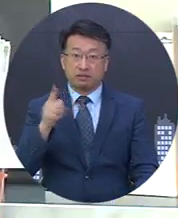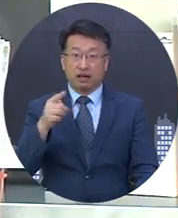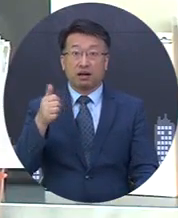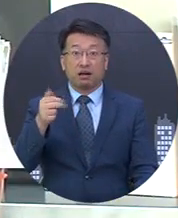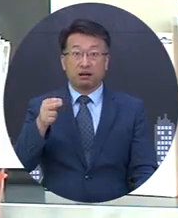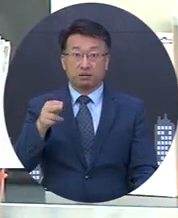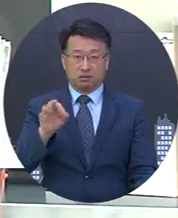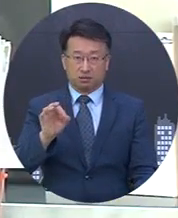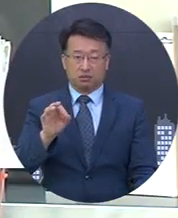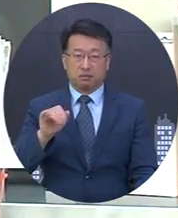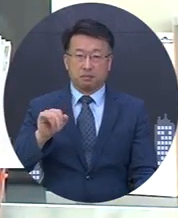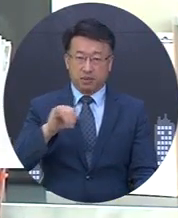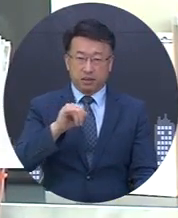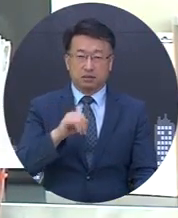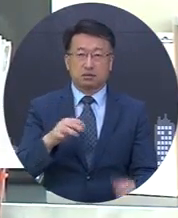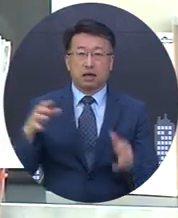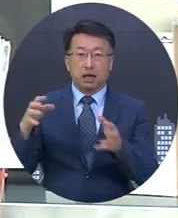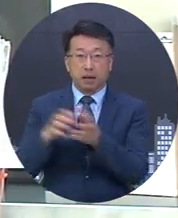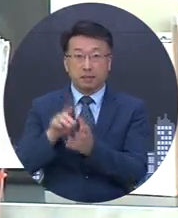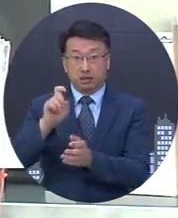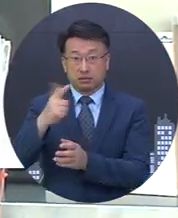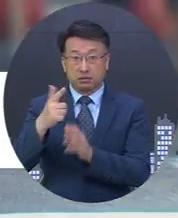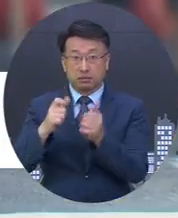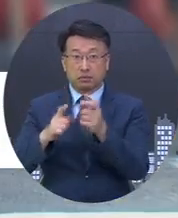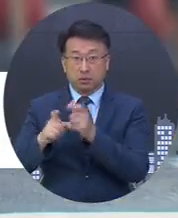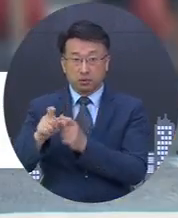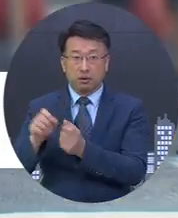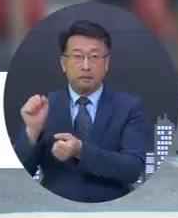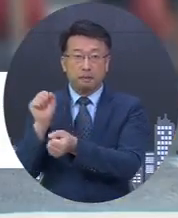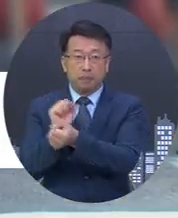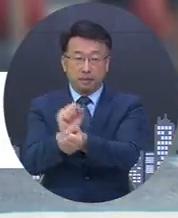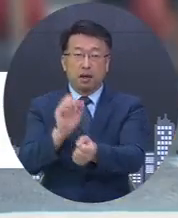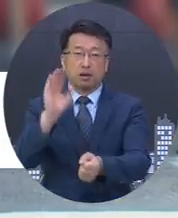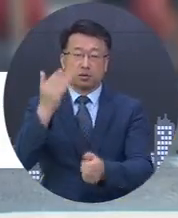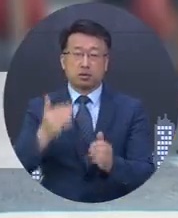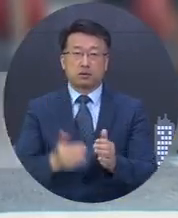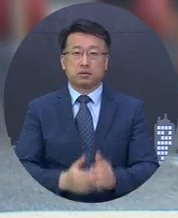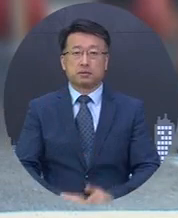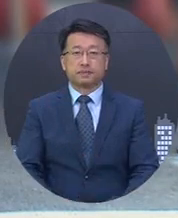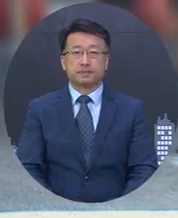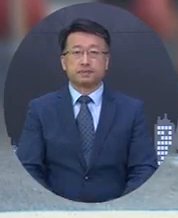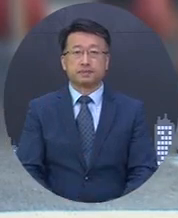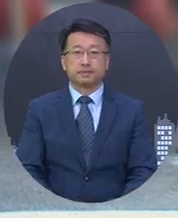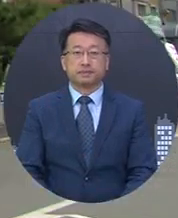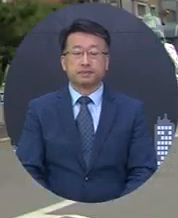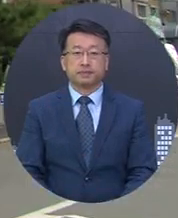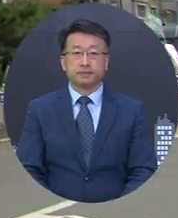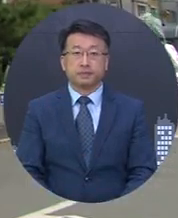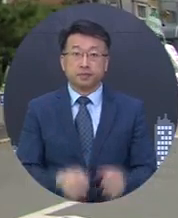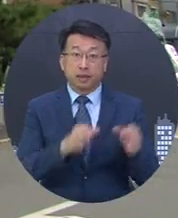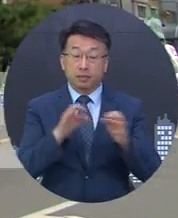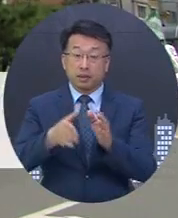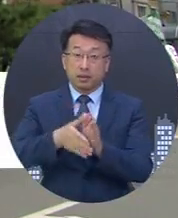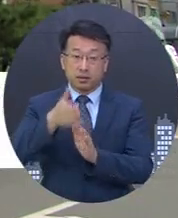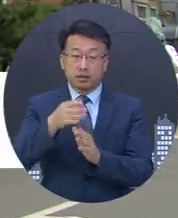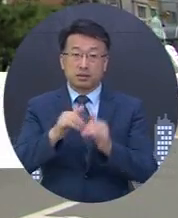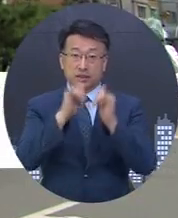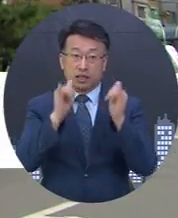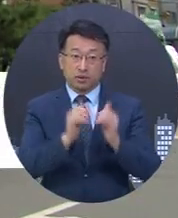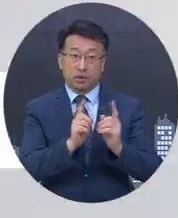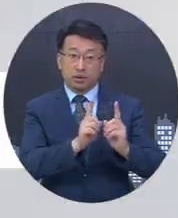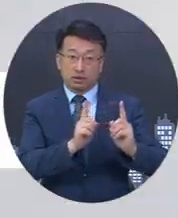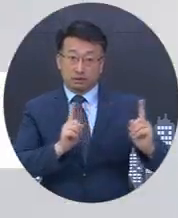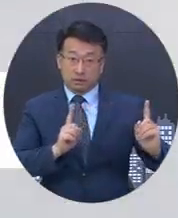변이를 포함해 16명이 신규로 변이 바이러스에 감염된 것으로 파악됐습니다. 김해시는 사회적